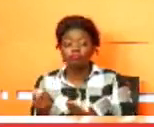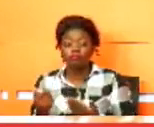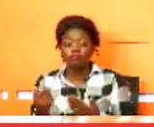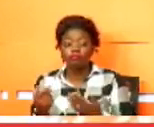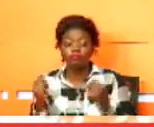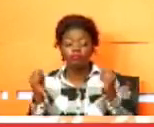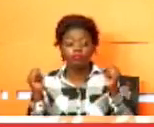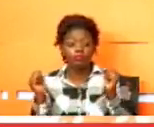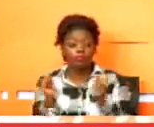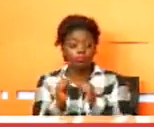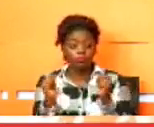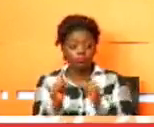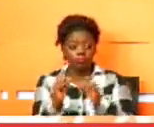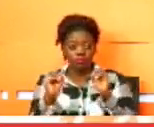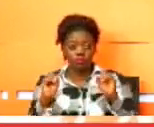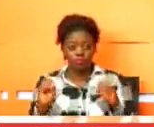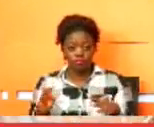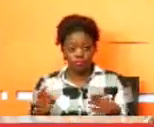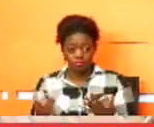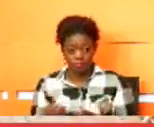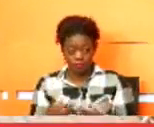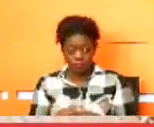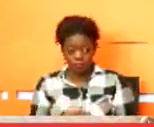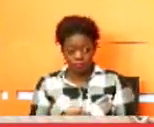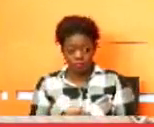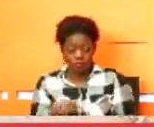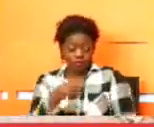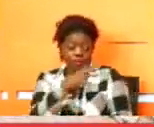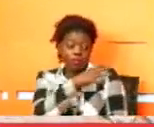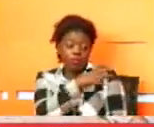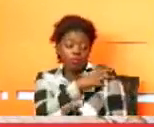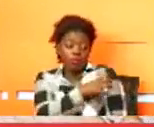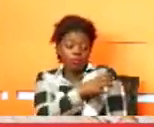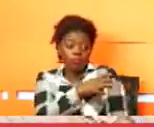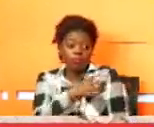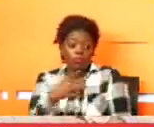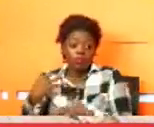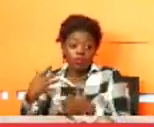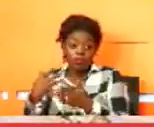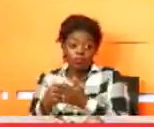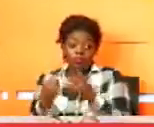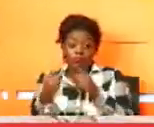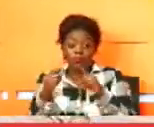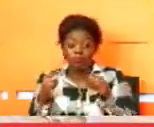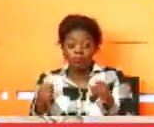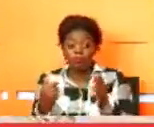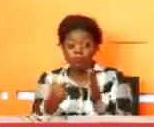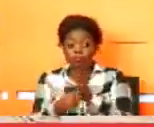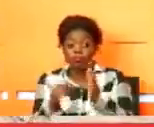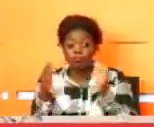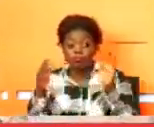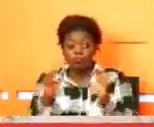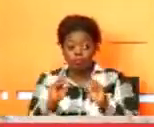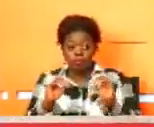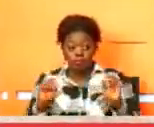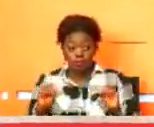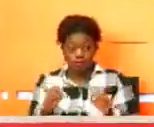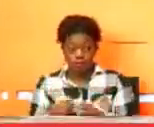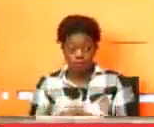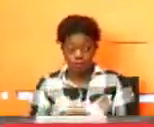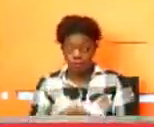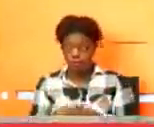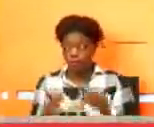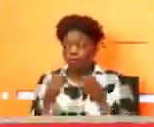galwala just nga fresh alabika yava nayo dda naye nga temutawaanya nnyo kiri awo